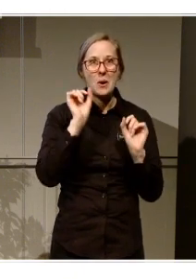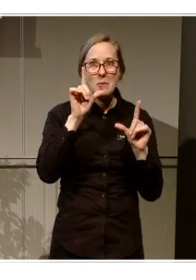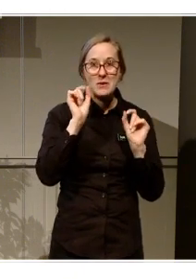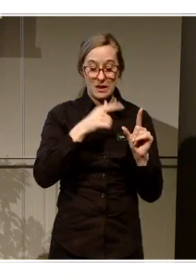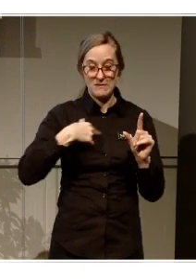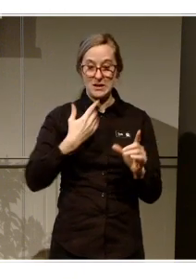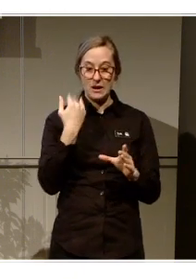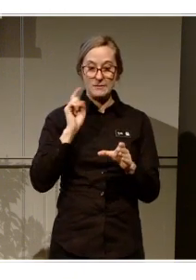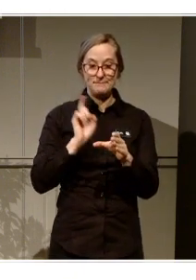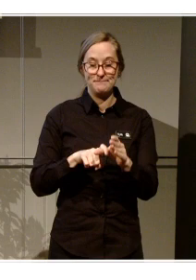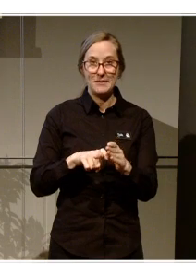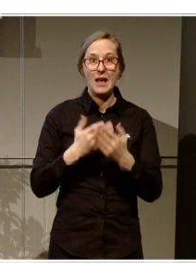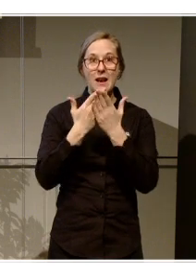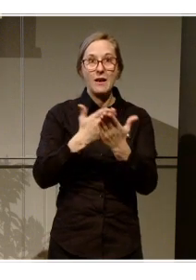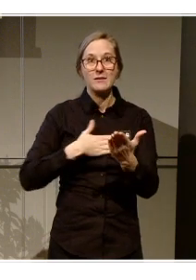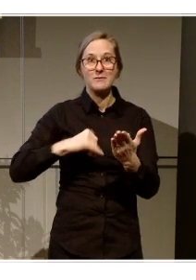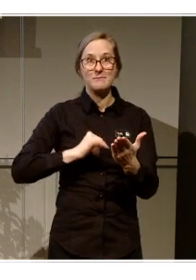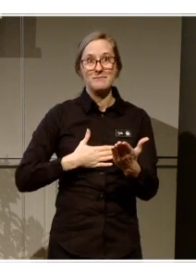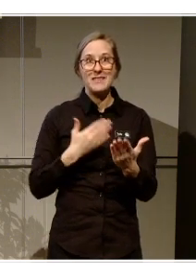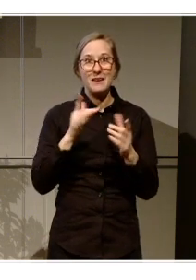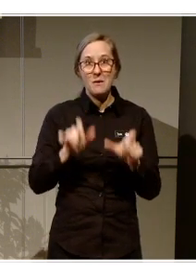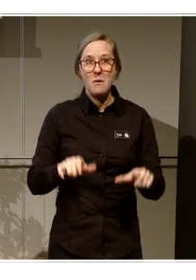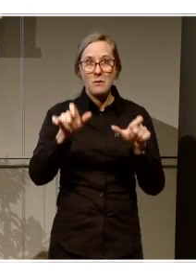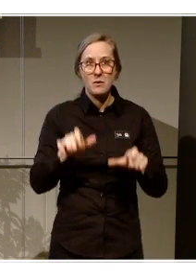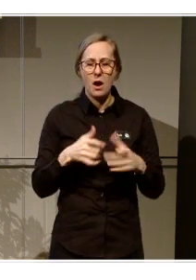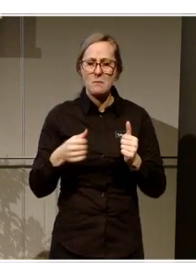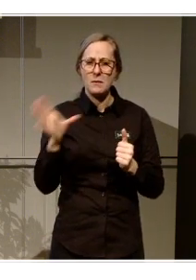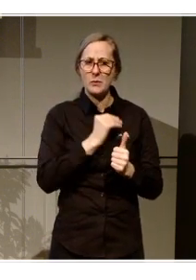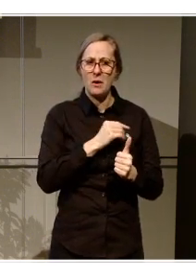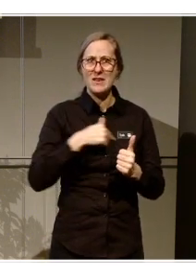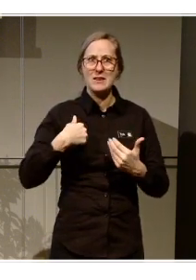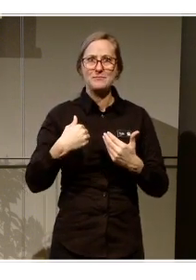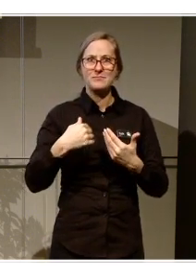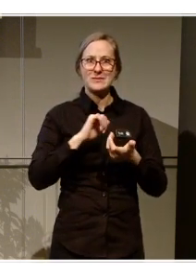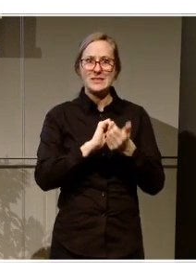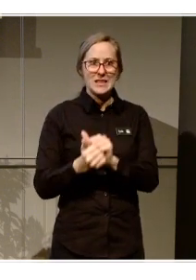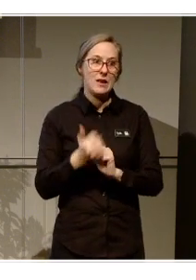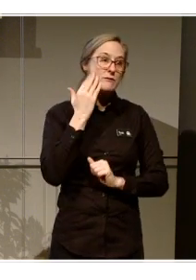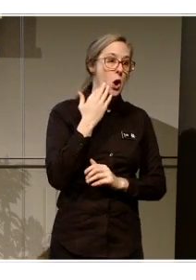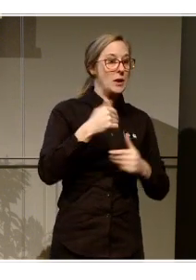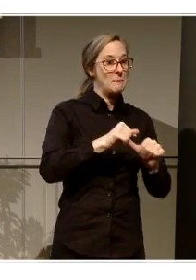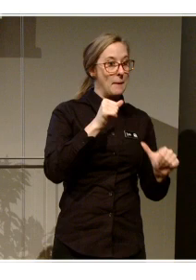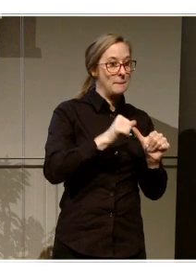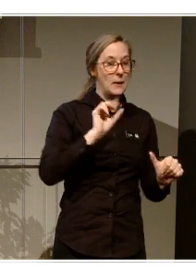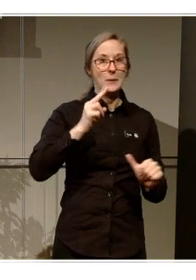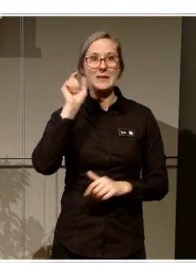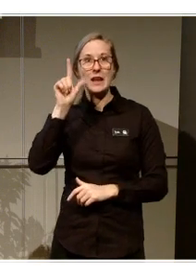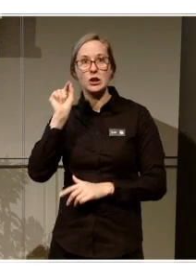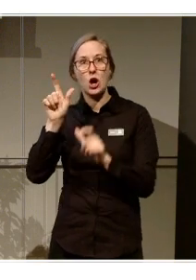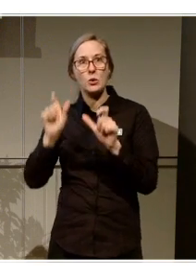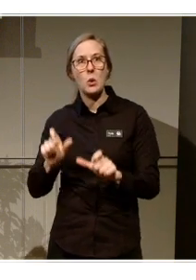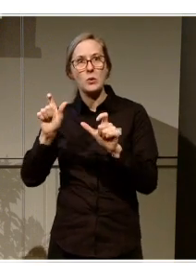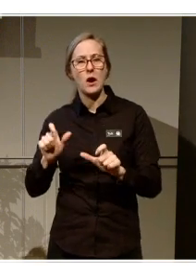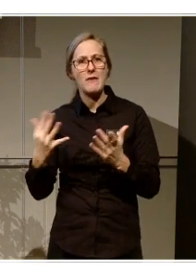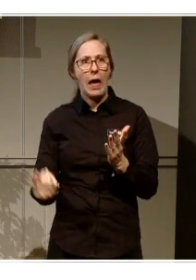journal. Men vad som hände när man ändrade gränssnittet från pappersjournaler till digitala journaler var att man